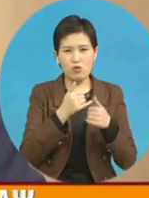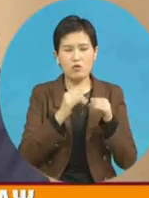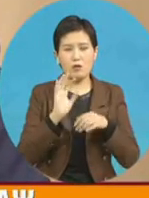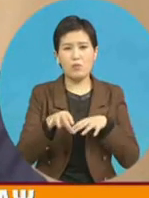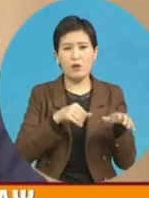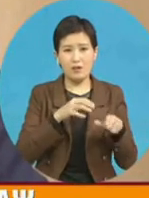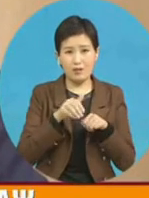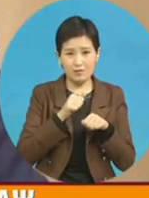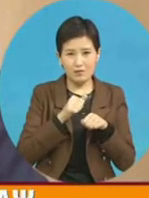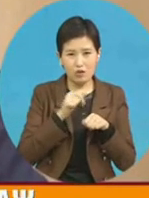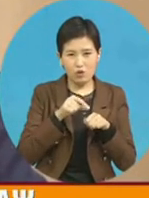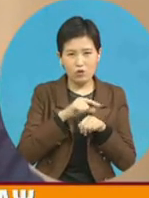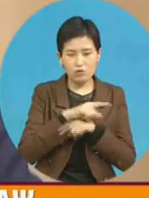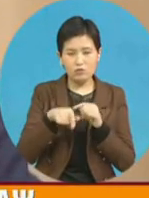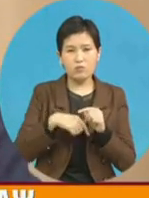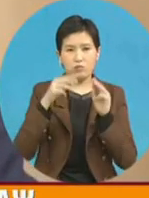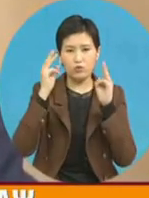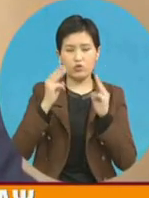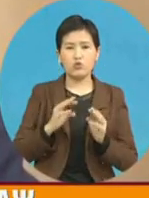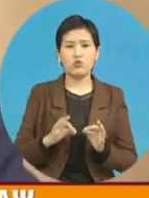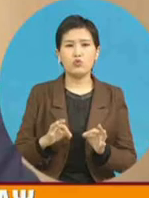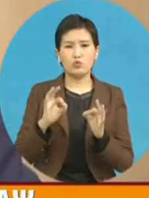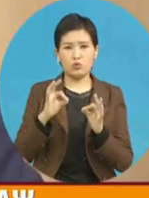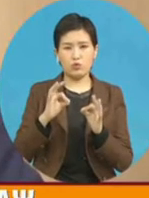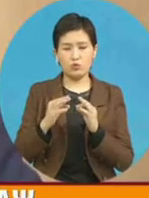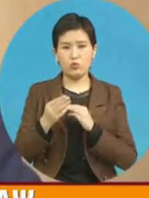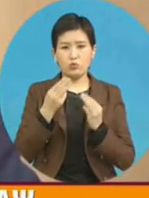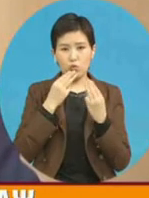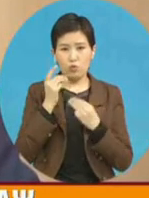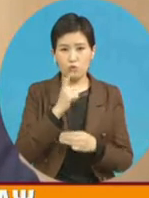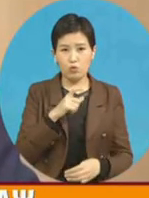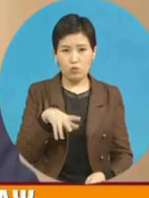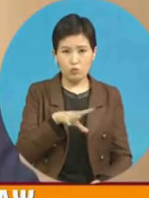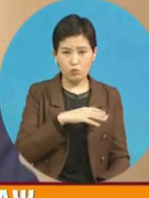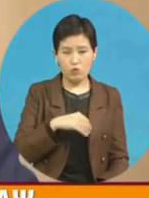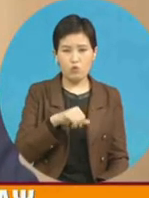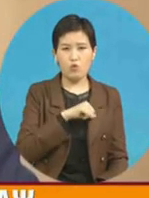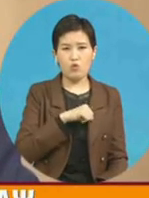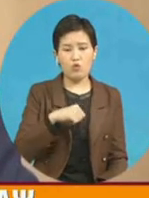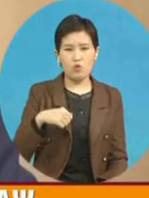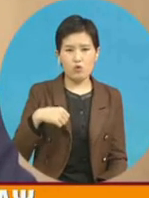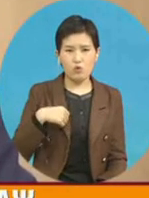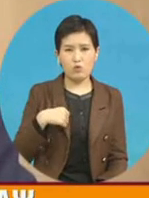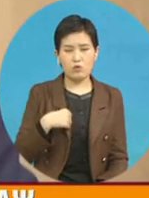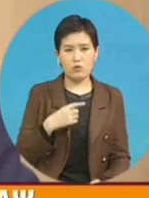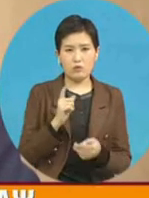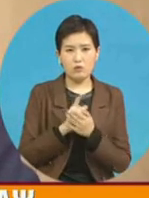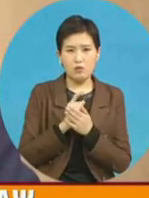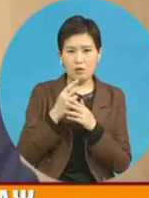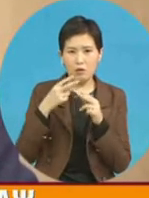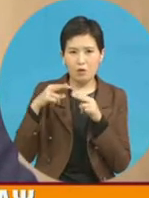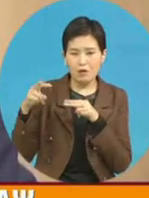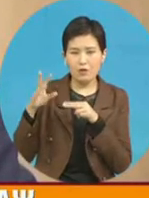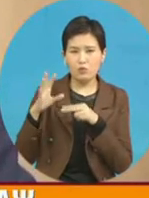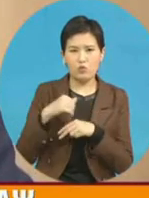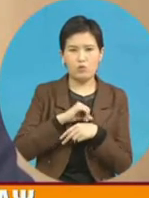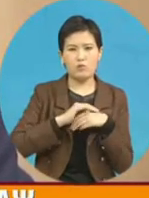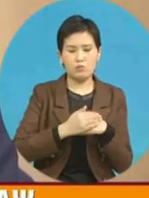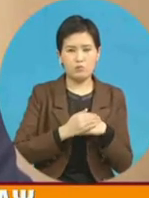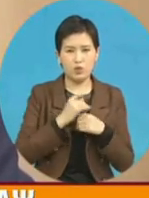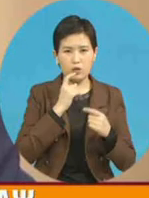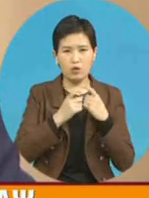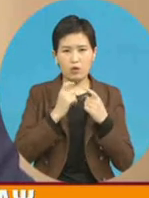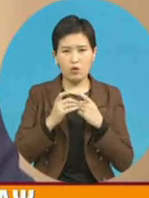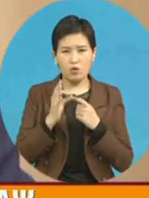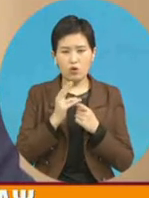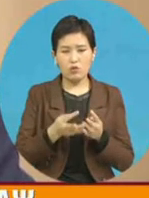За үүнийг одоо нийгмөр шийдвэр шүүх хэрэг зөвлөлийн гишүүд одоо өөрсдөө сонгож шалгуулалт одоо хараа тусаар хийж шийдвэр гаргадаг эрх